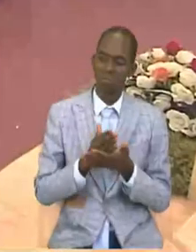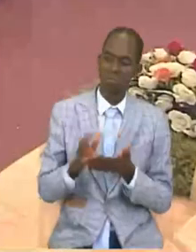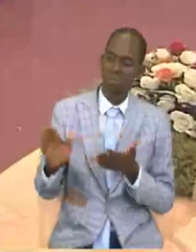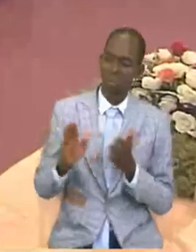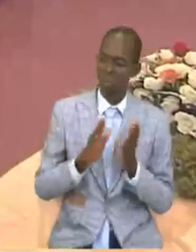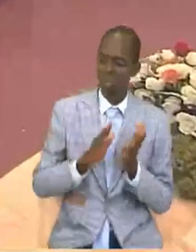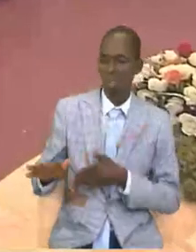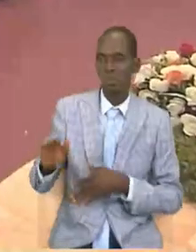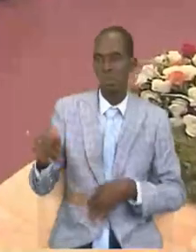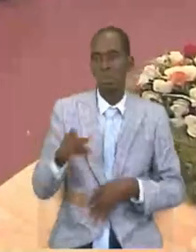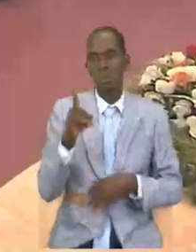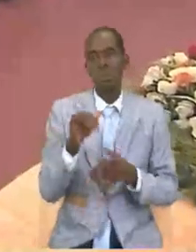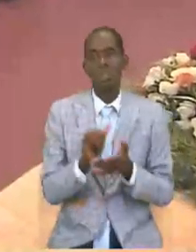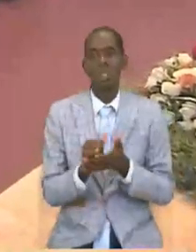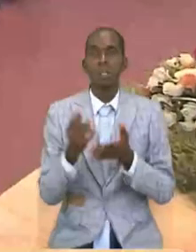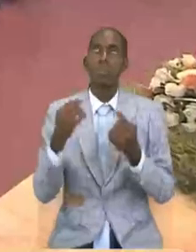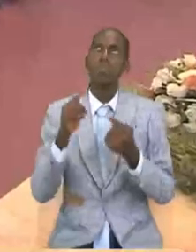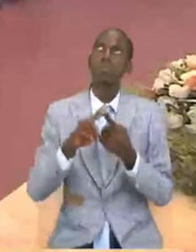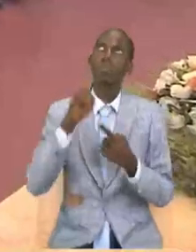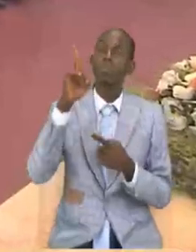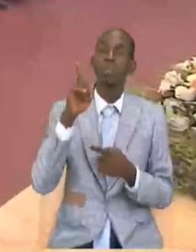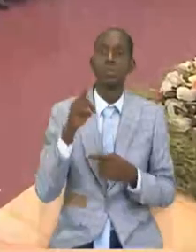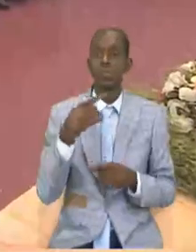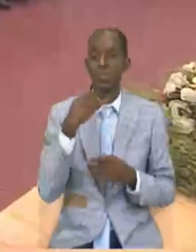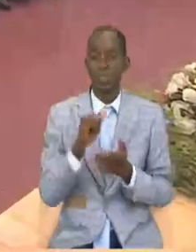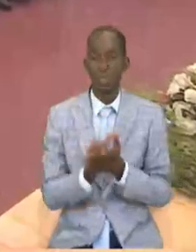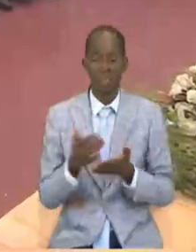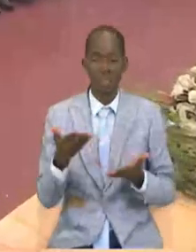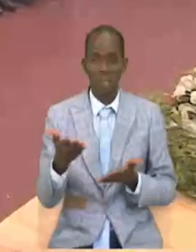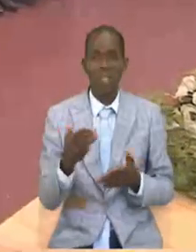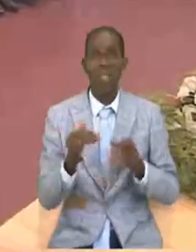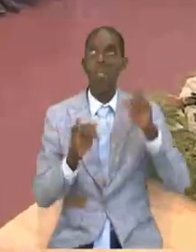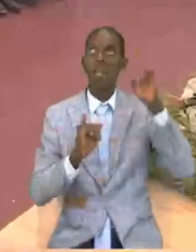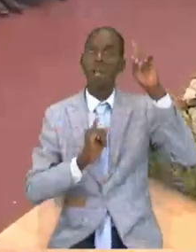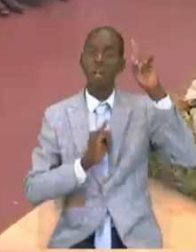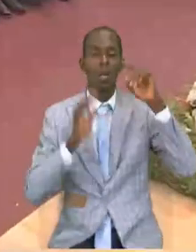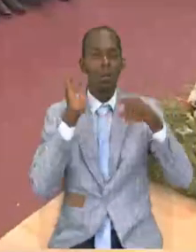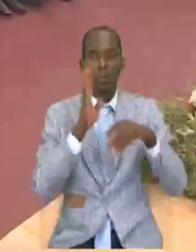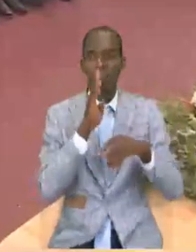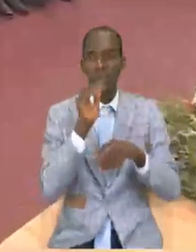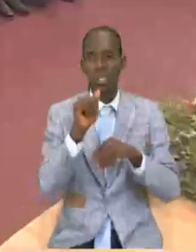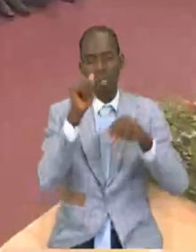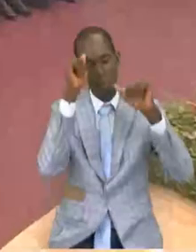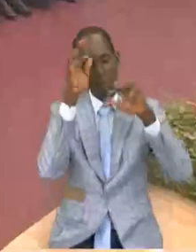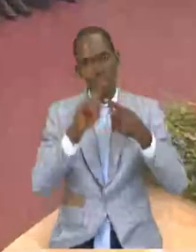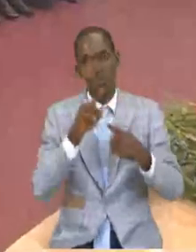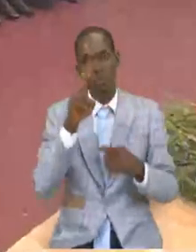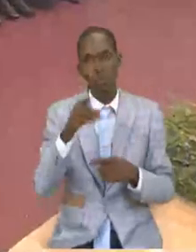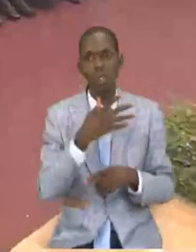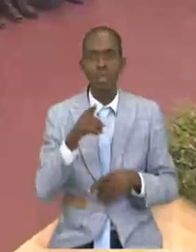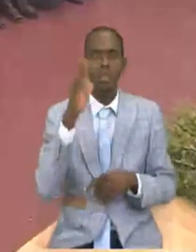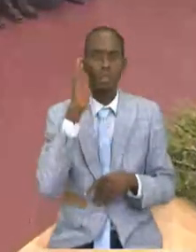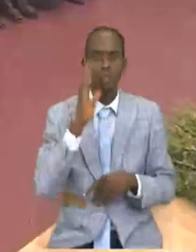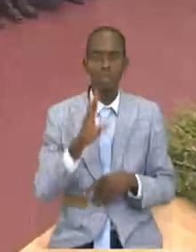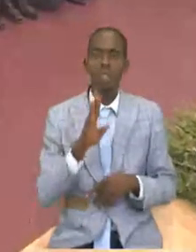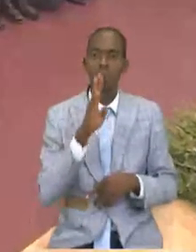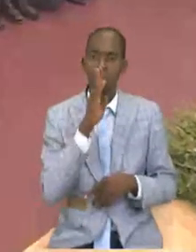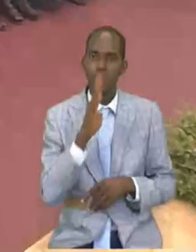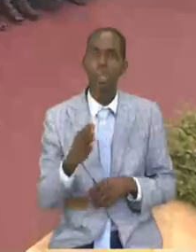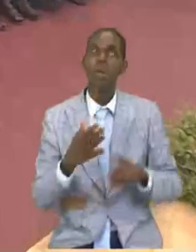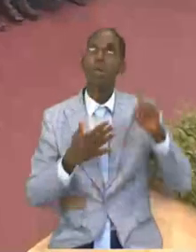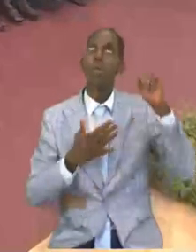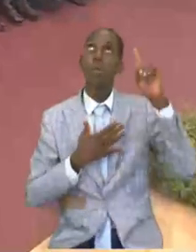Le Seigneur ne rejette jamais celui qui vient à lui. Je serai pour vous un père et vous serez